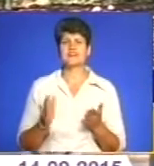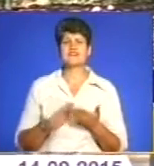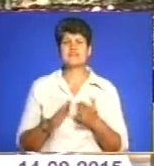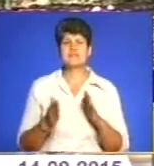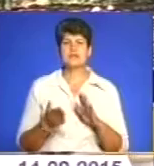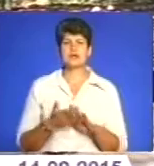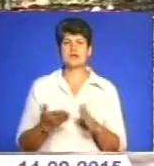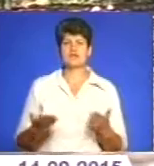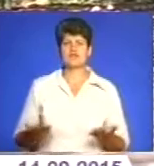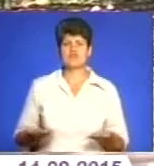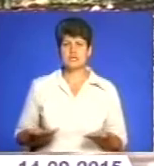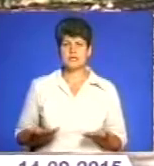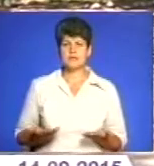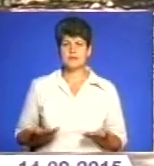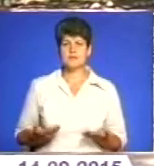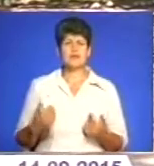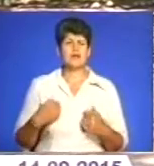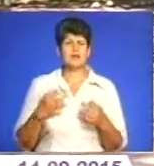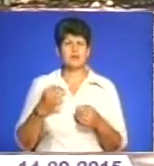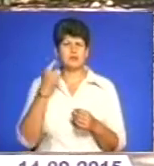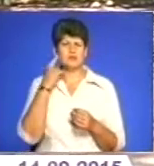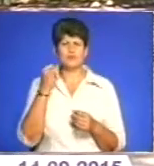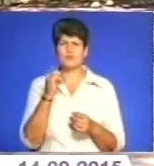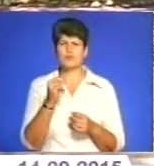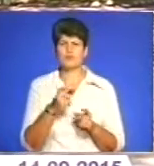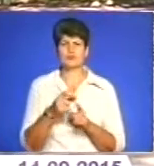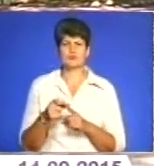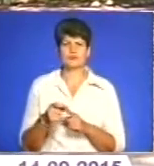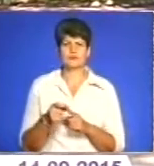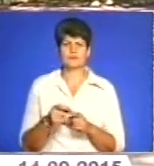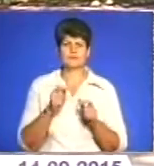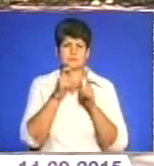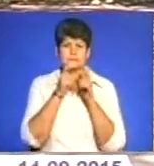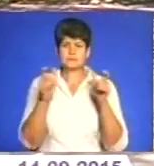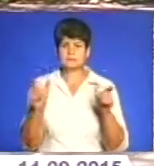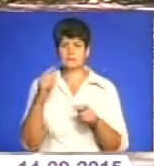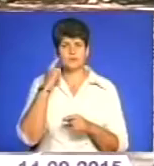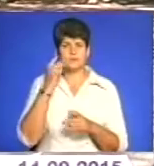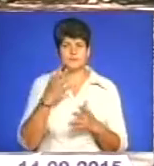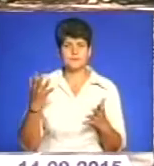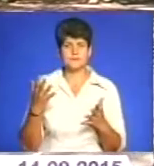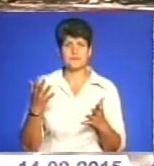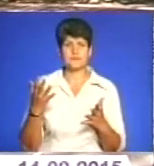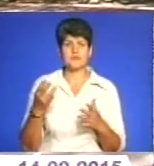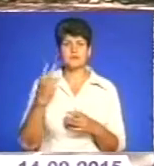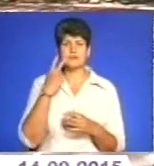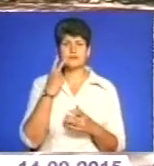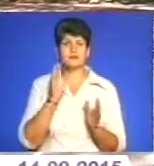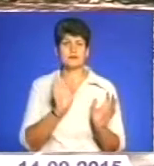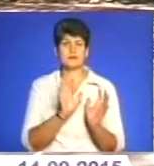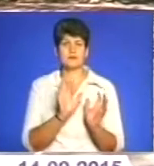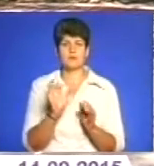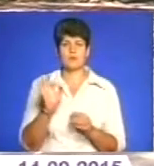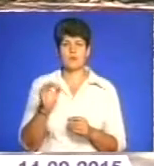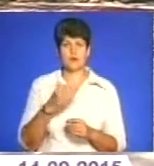ситуаціях життя, я від нього не чула поганого слова, ні підвищеного голосу. Він завжди турбувався про